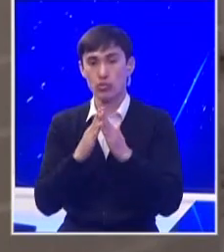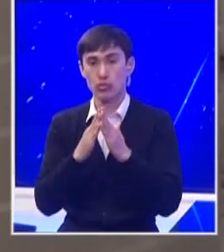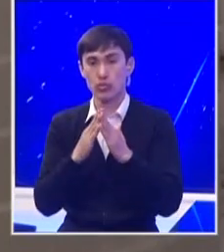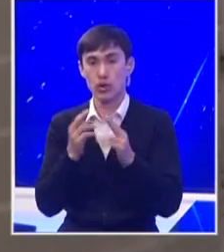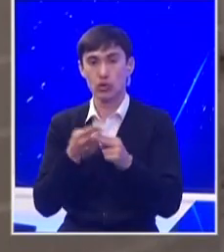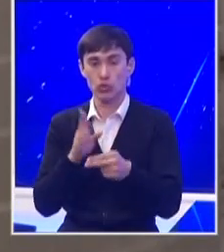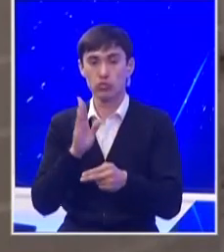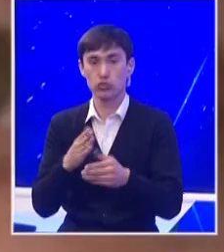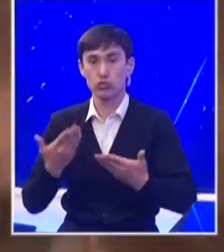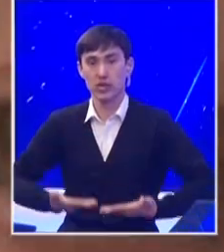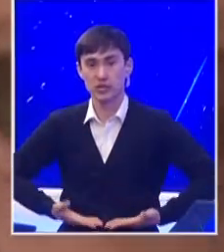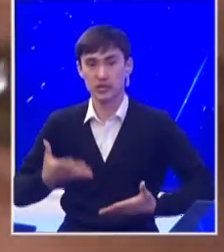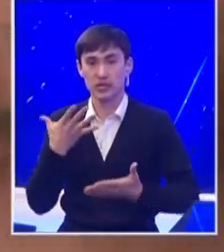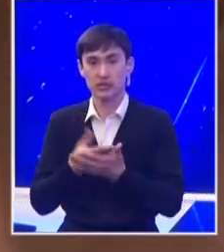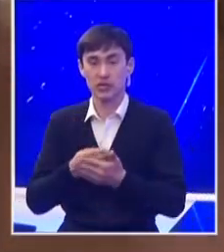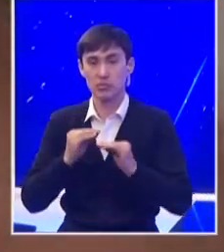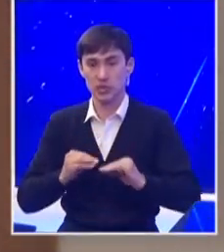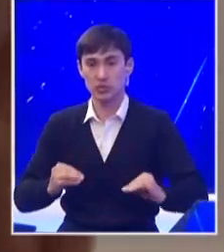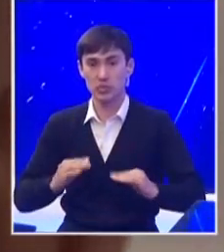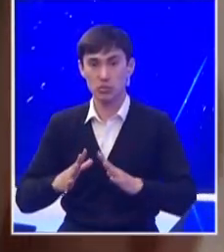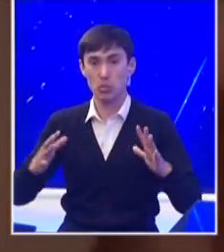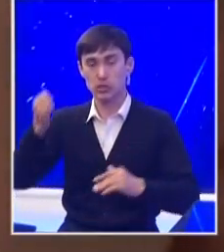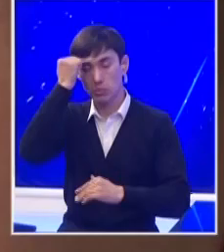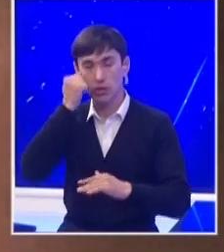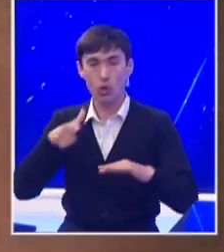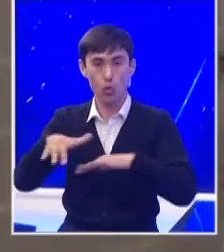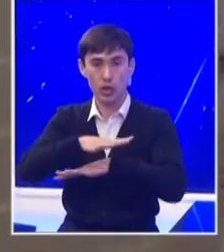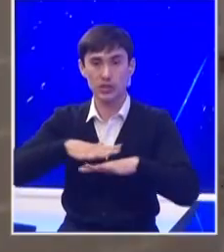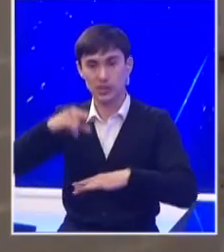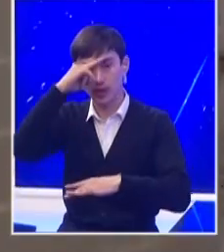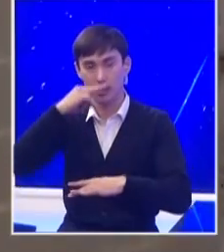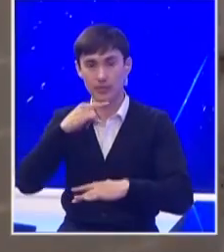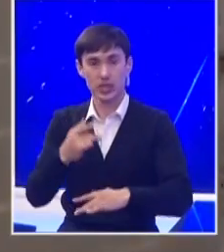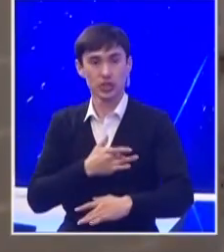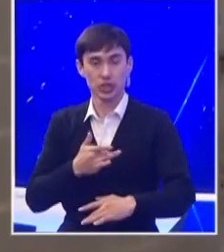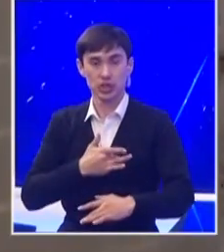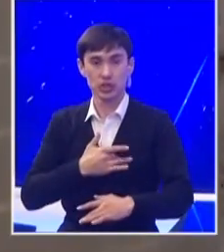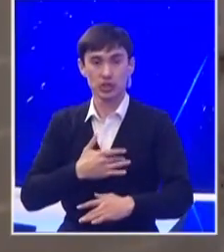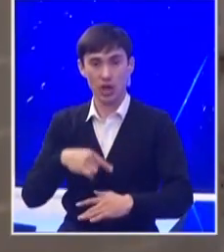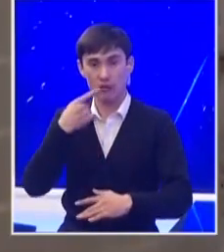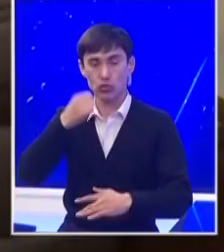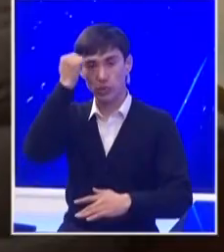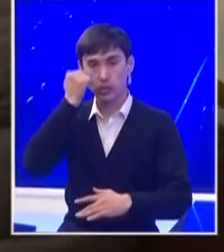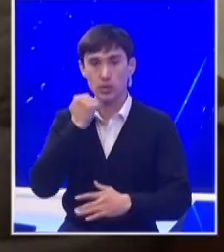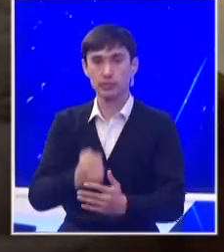в котором буду проживать со своими детьми. Просто спасибо всему народу Казахстана. Вот чисто от сердца я говорю